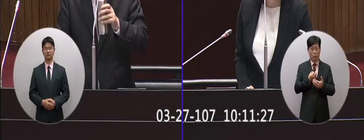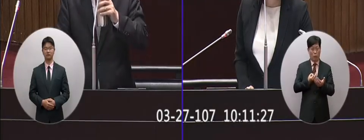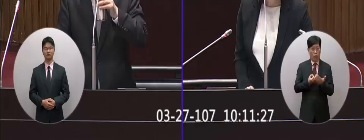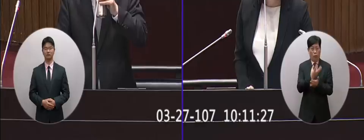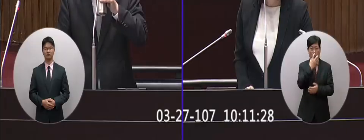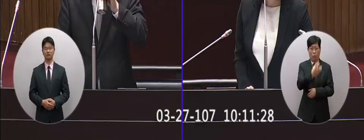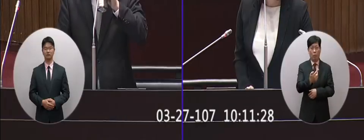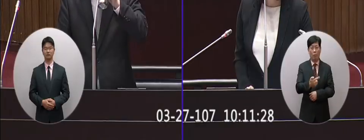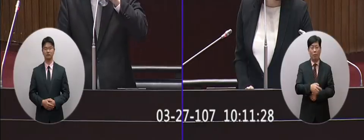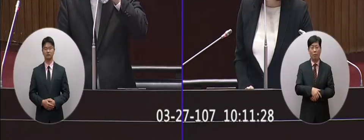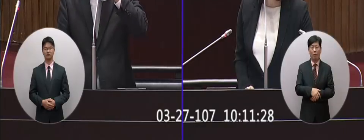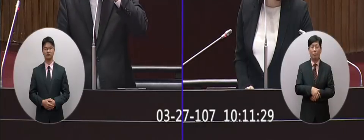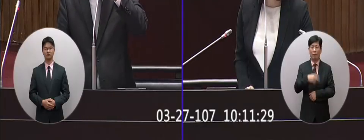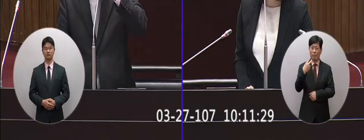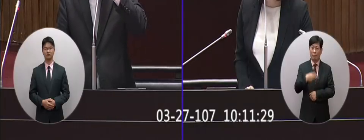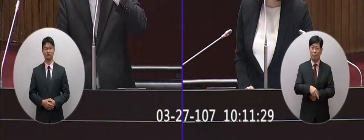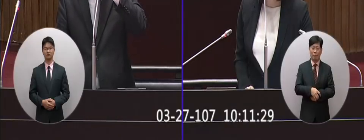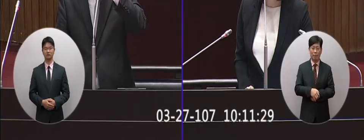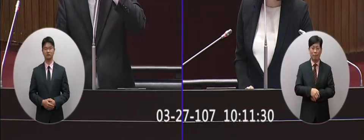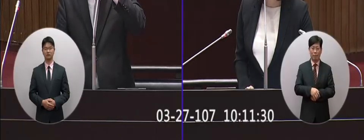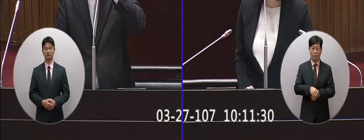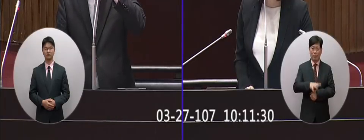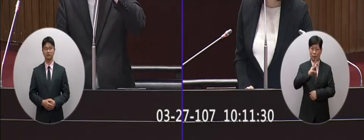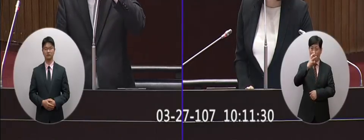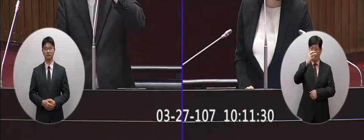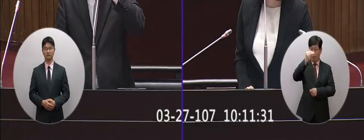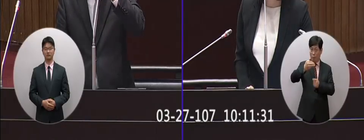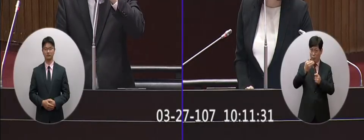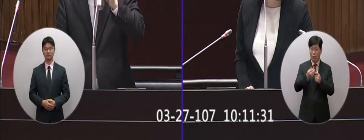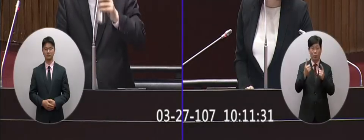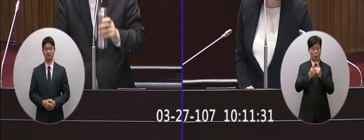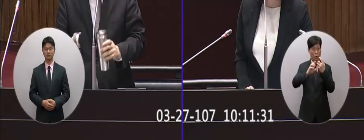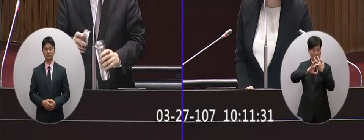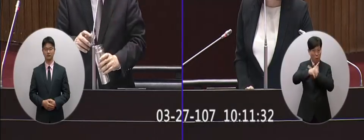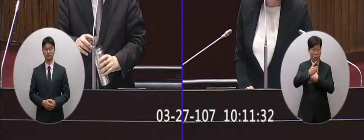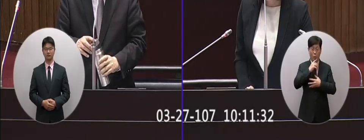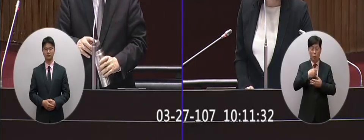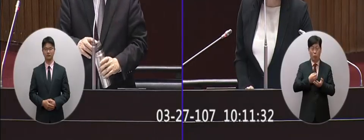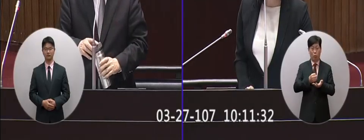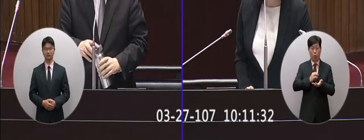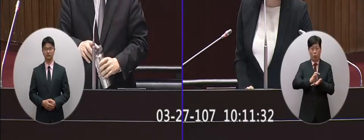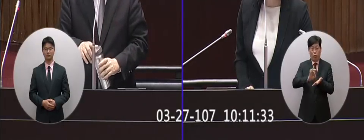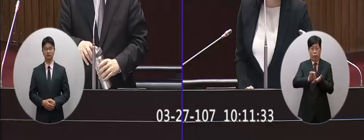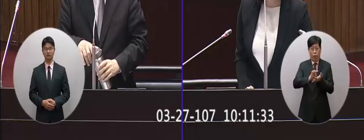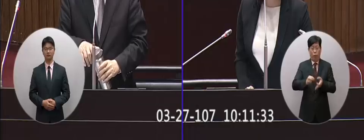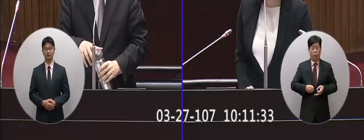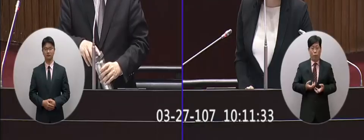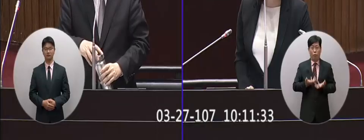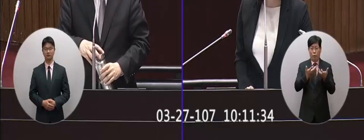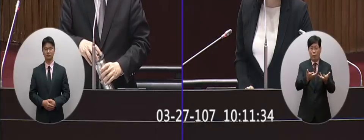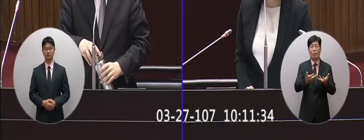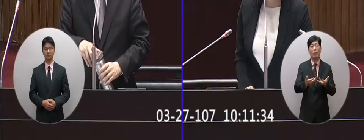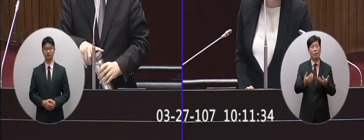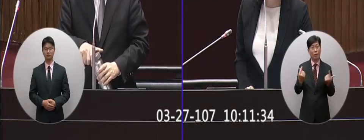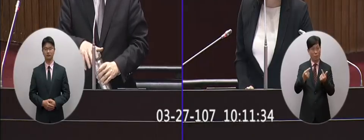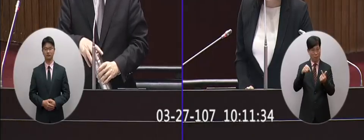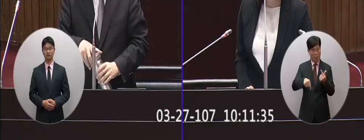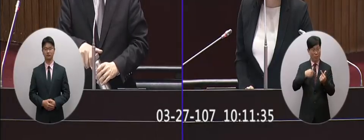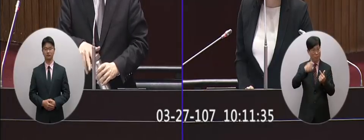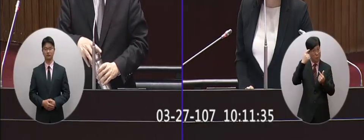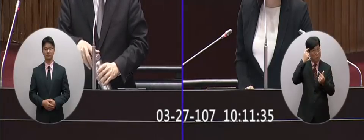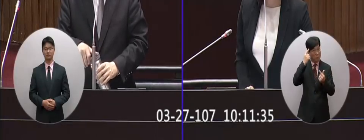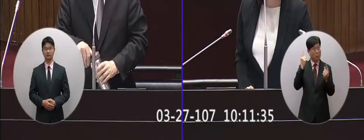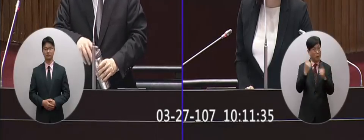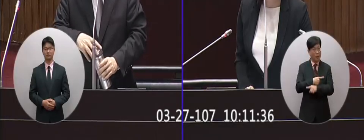偿，然后有39年对外国的朝贡， 如果以这样子的理念来看